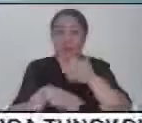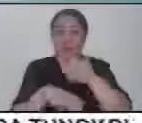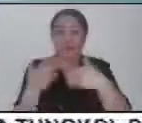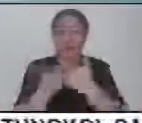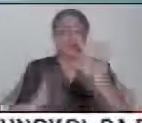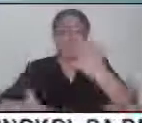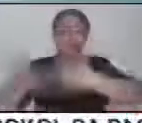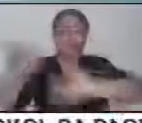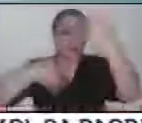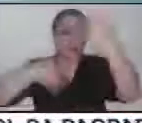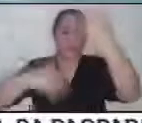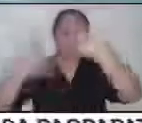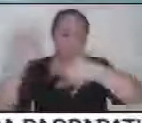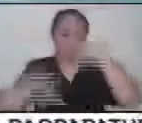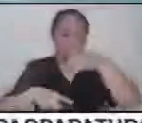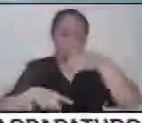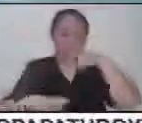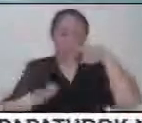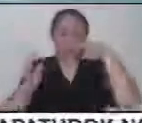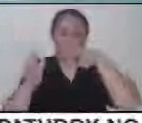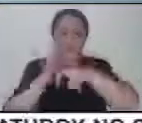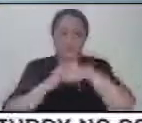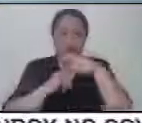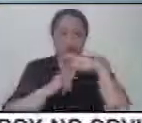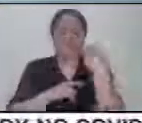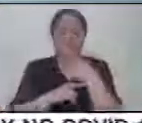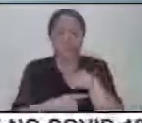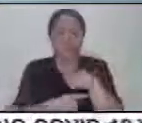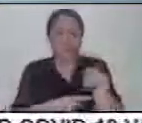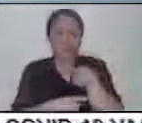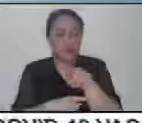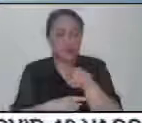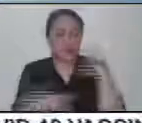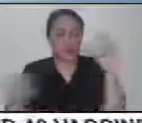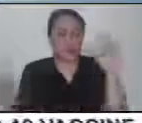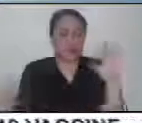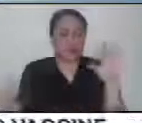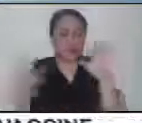nagkiklaim ng kanya. Maraming salamat sa iyo, Bernard Haudian.